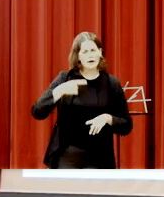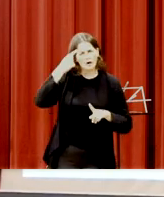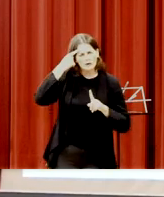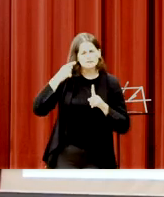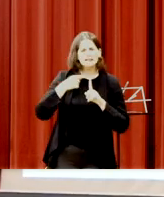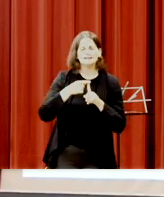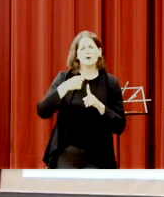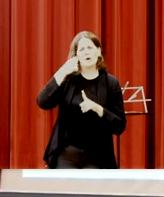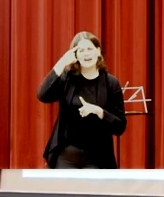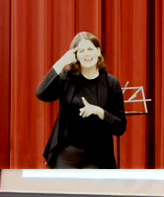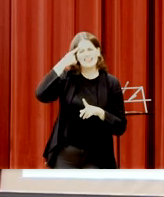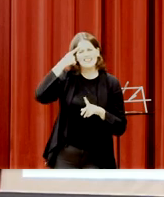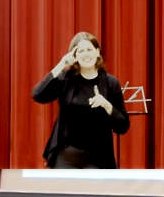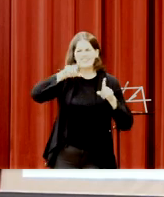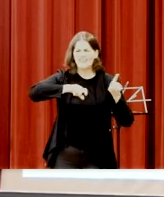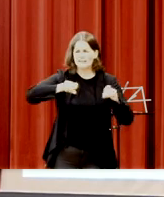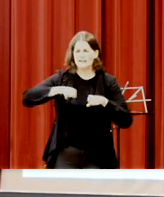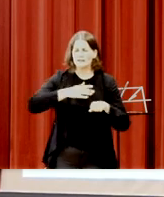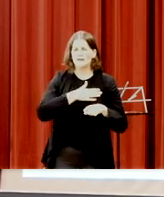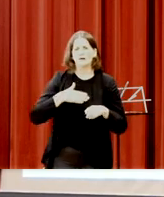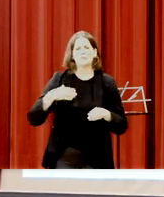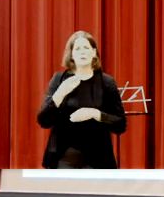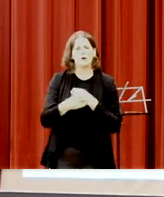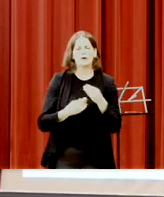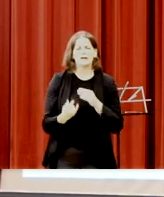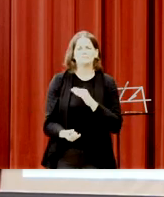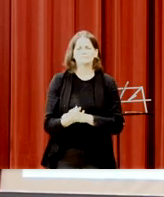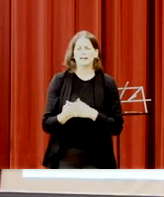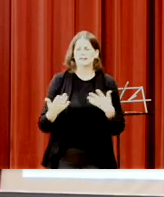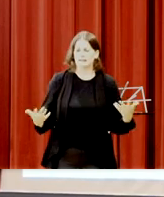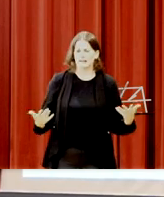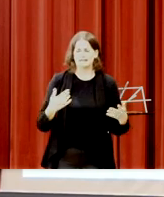què farem perquè allò que volem passi.